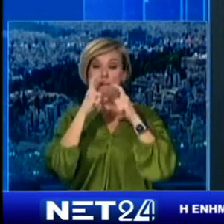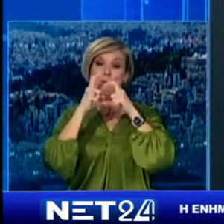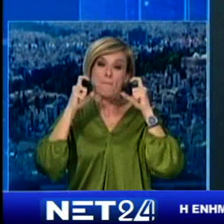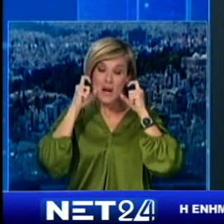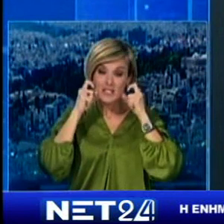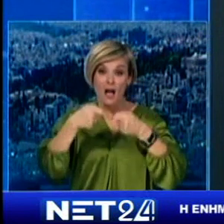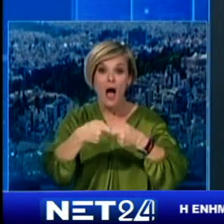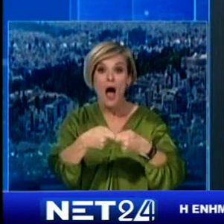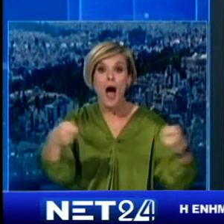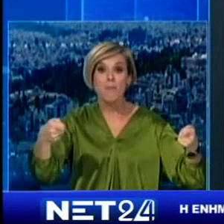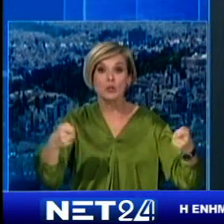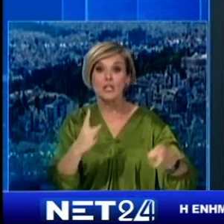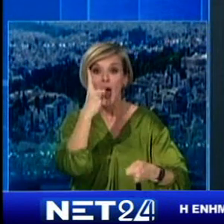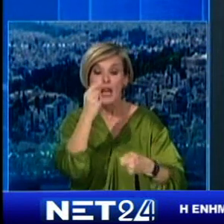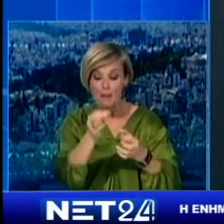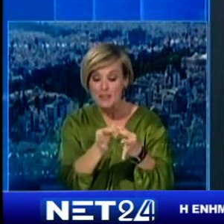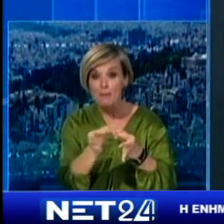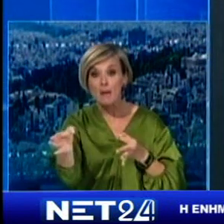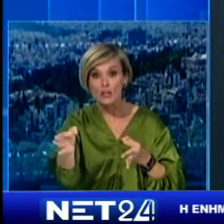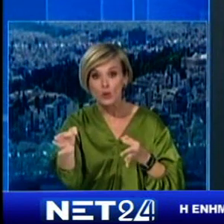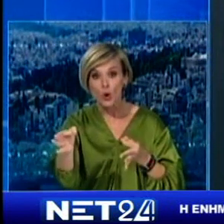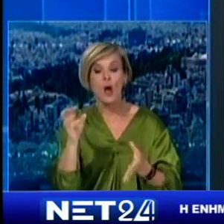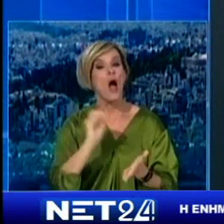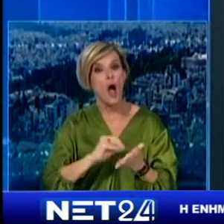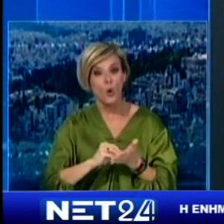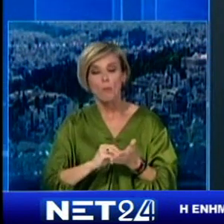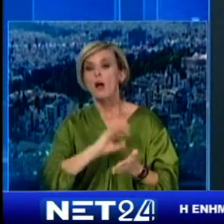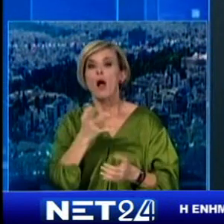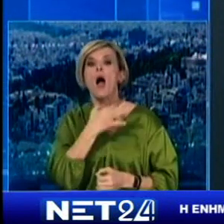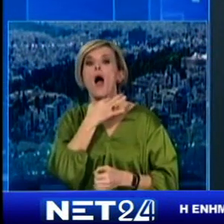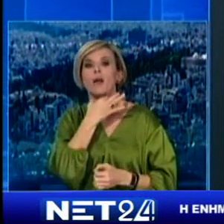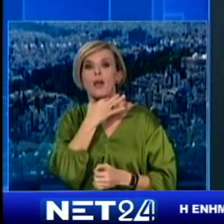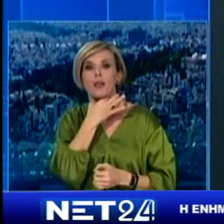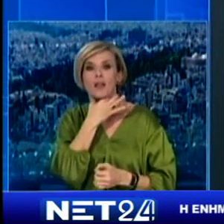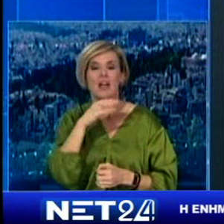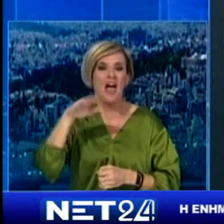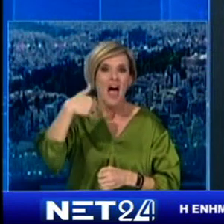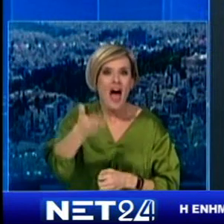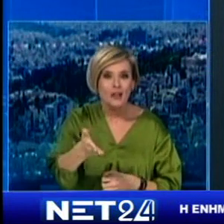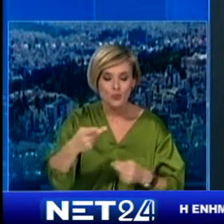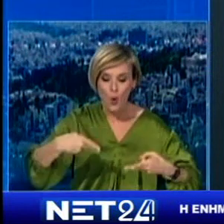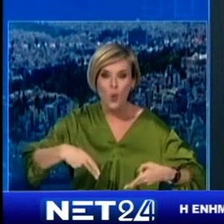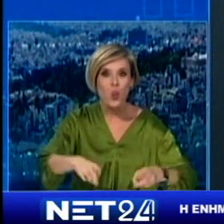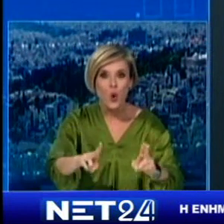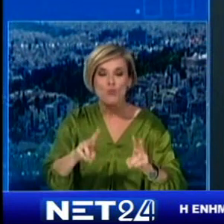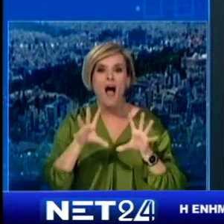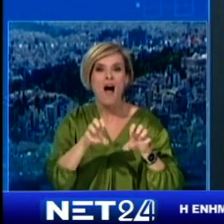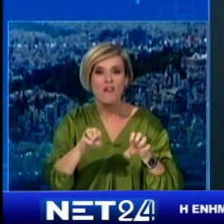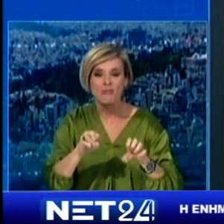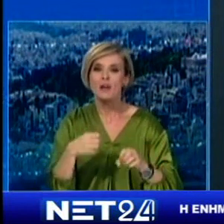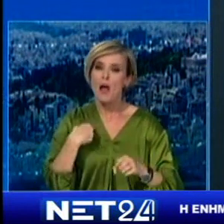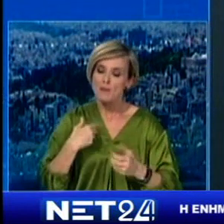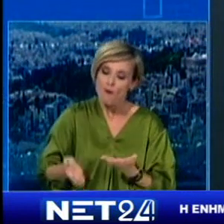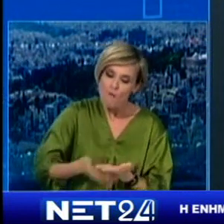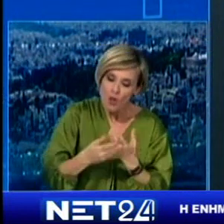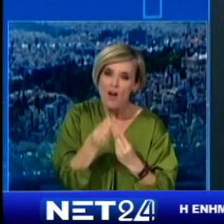του 1,5 μέτρου και για μετάβαση για σύντηση αδέσποδων ζώων εφόσον η μετάβαση πραγματοποιείται εντός του Δήμου κατοικίας του